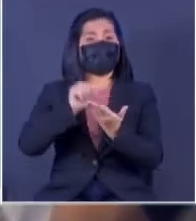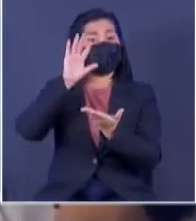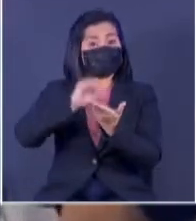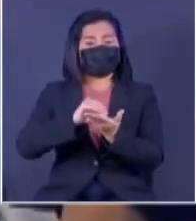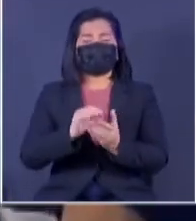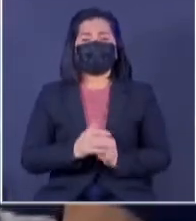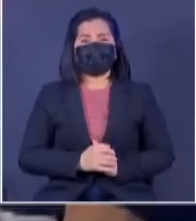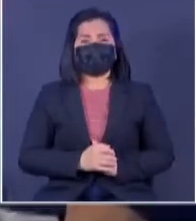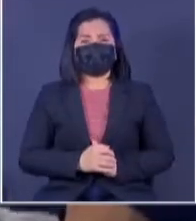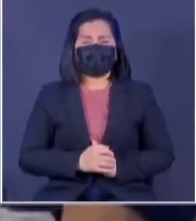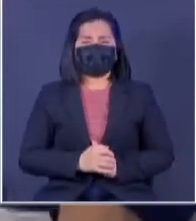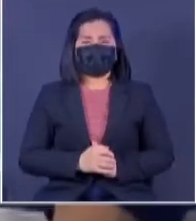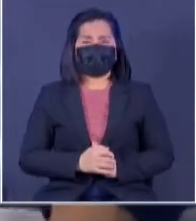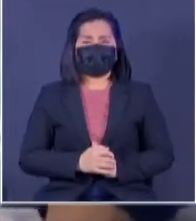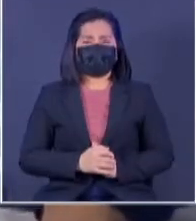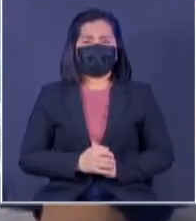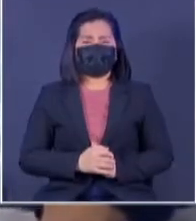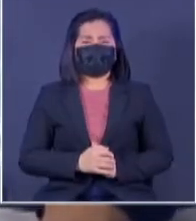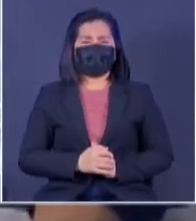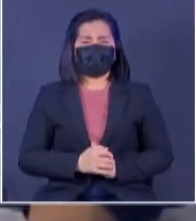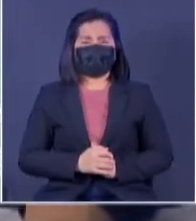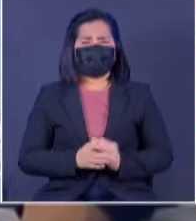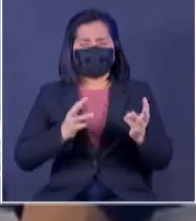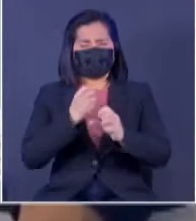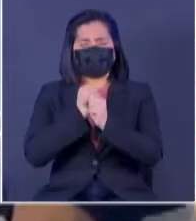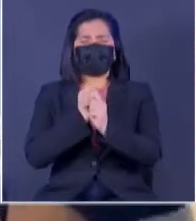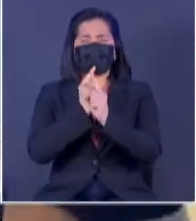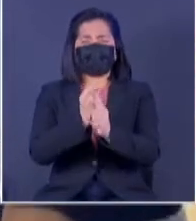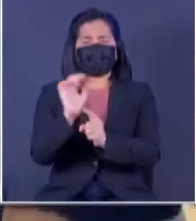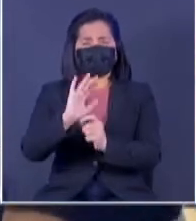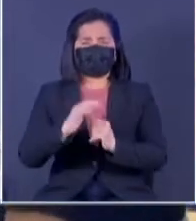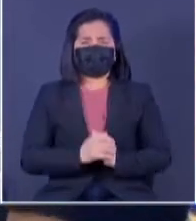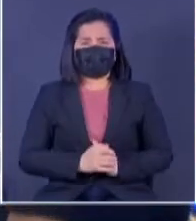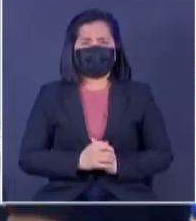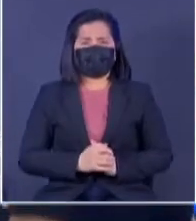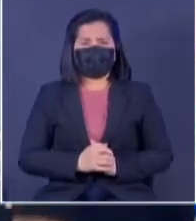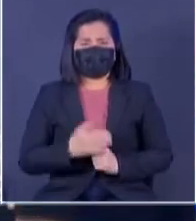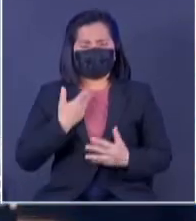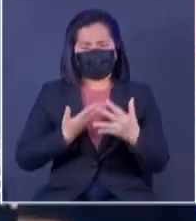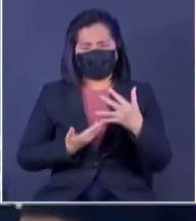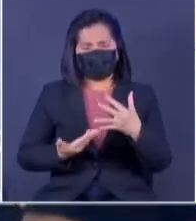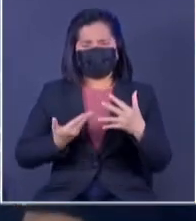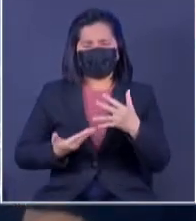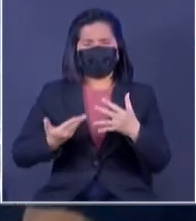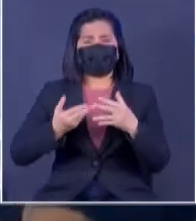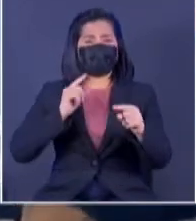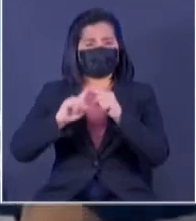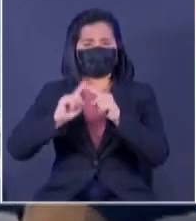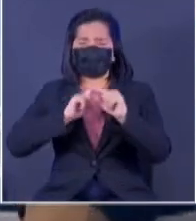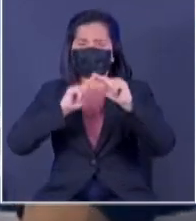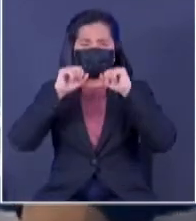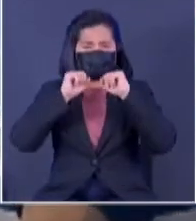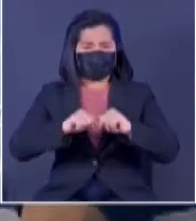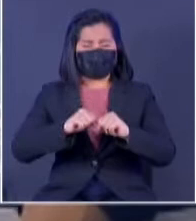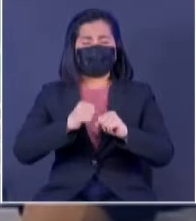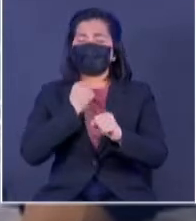้ แต่ไม่ได้หมายความว่านั่นคือแนวปฏิบัติเพราะว่าหลังจากตรงนั้นยังต้องมีอีกหลายขั้นตอนที่จะมาตกลงกันว่าจะปฏิ